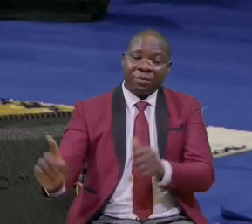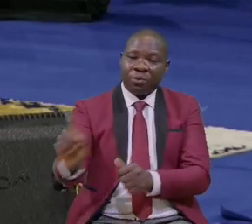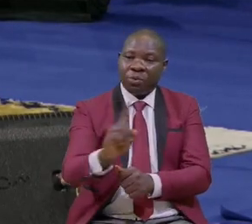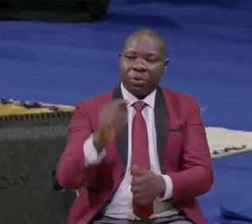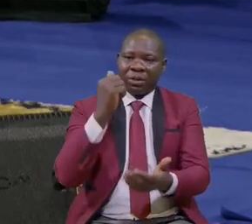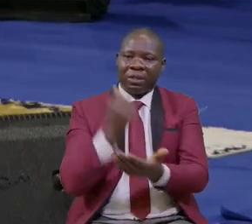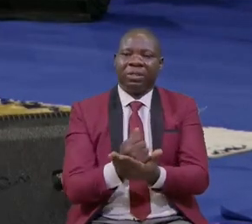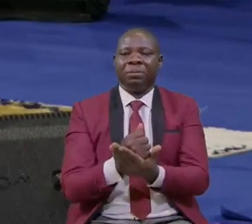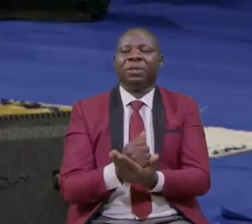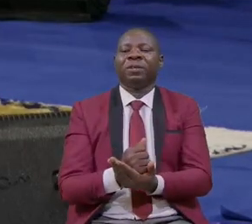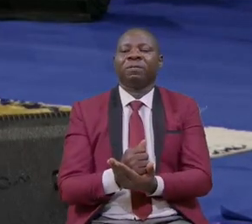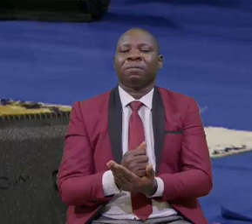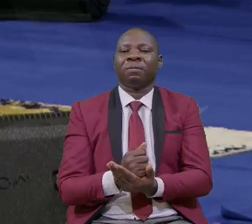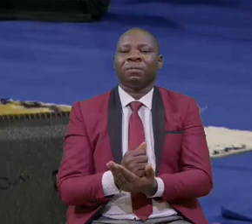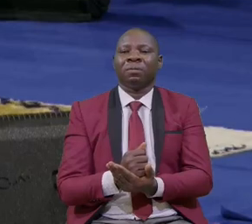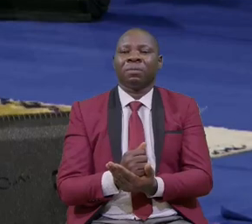Étaient guéris.